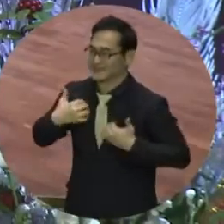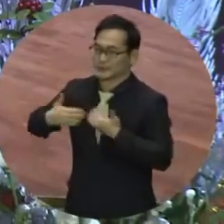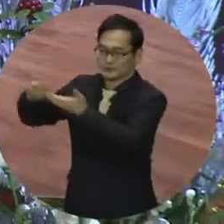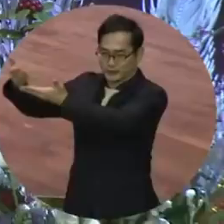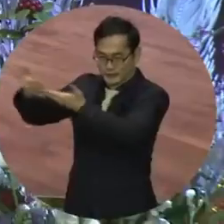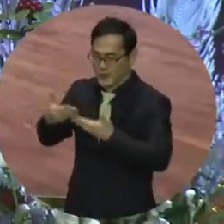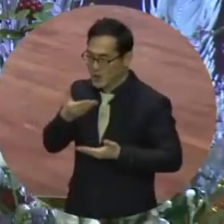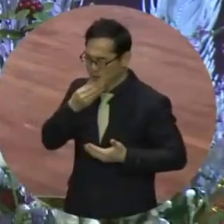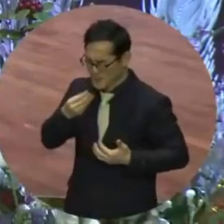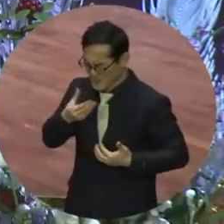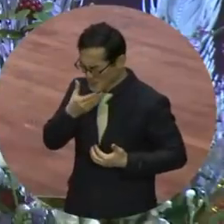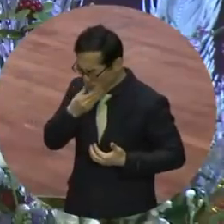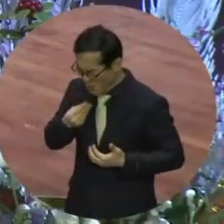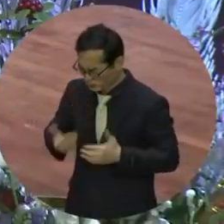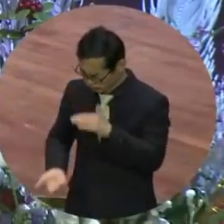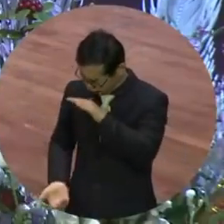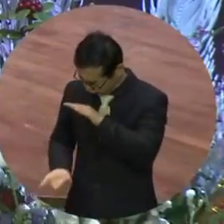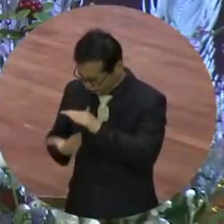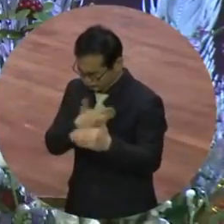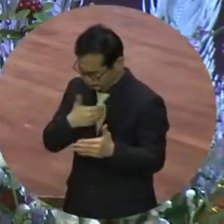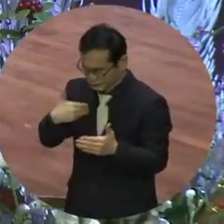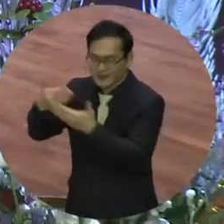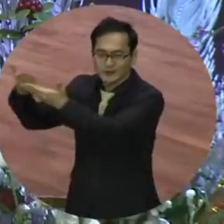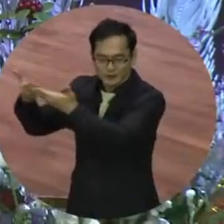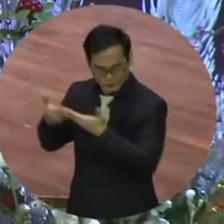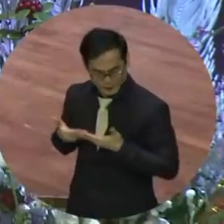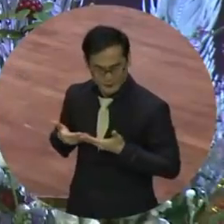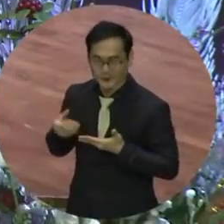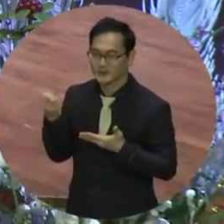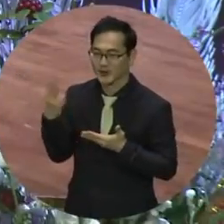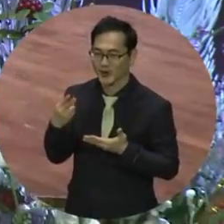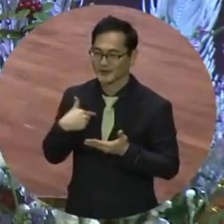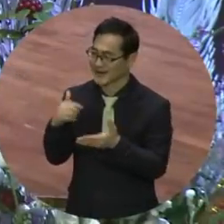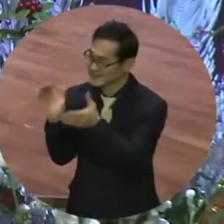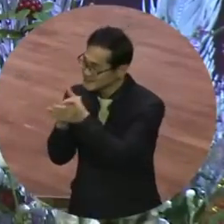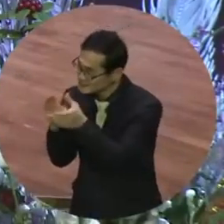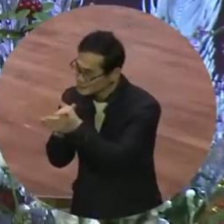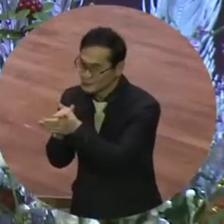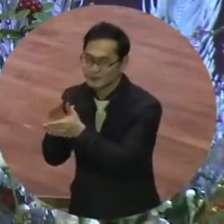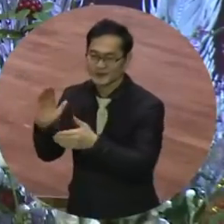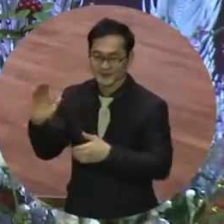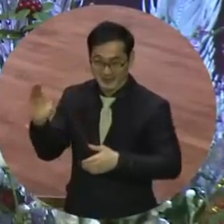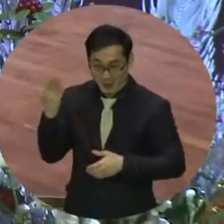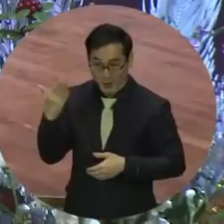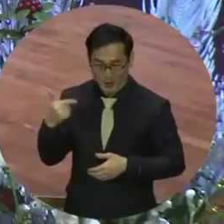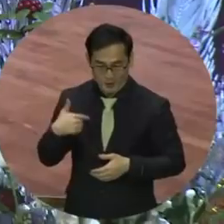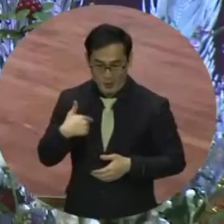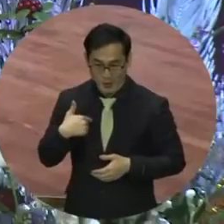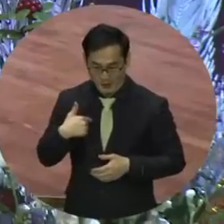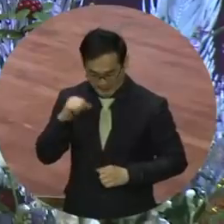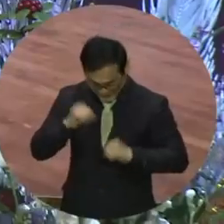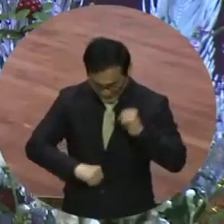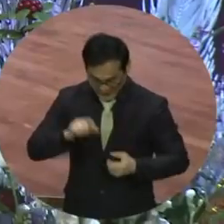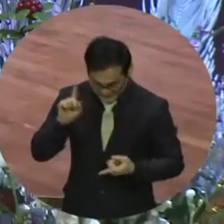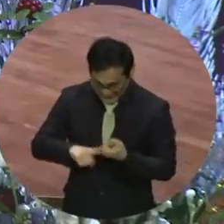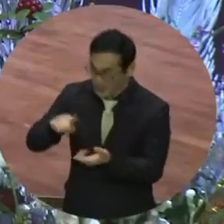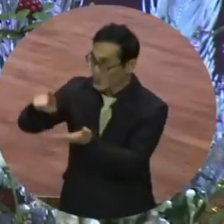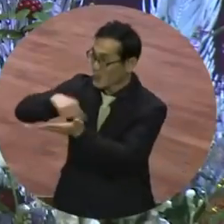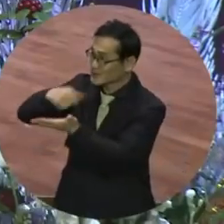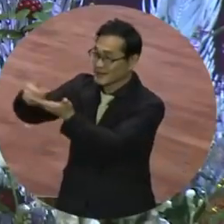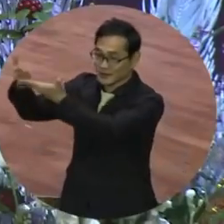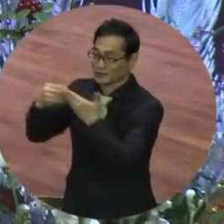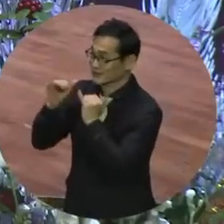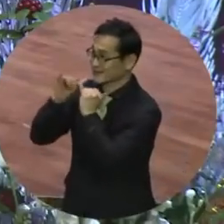주시는 축복의 근원이 되시고 우리가 친구가 되시고 우리가 행한 일에 반드시 상급으로